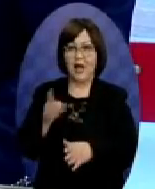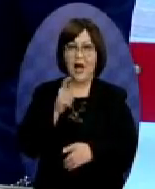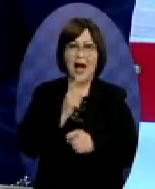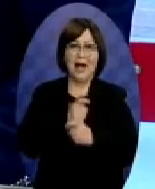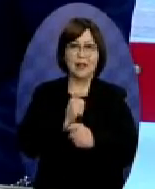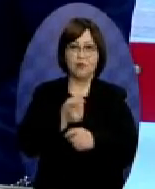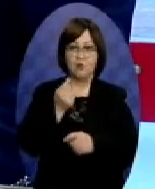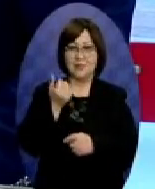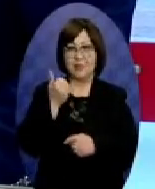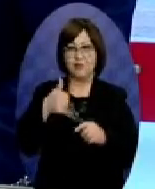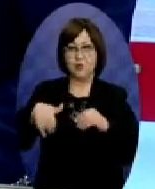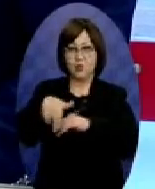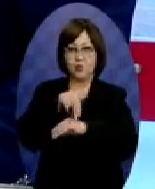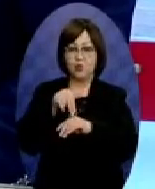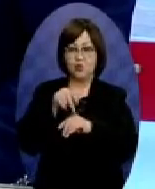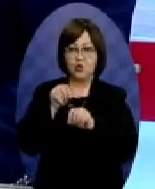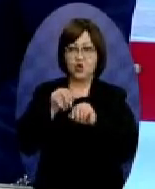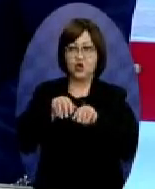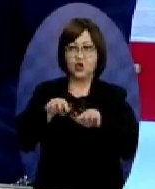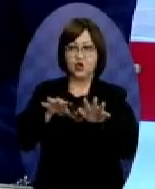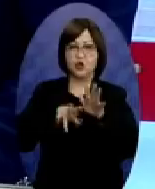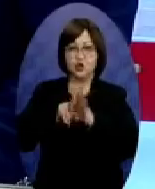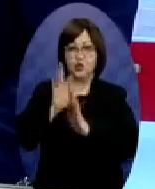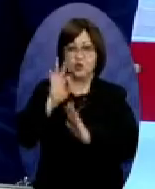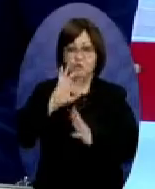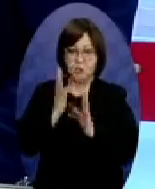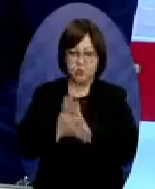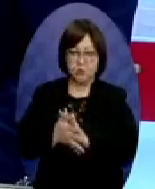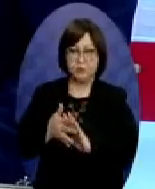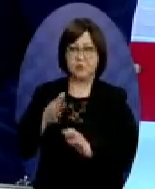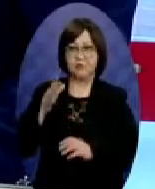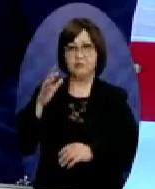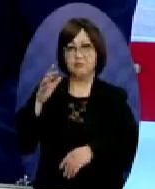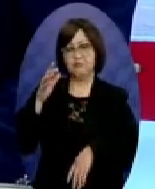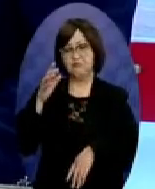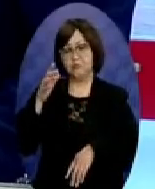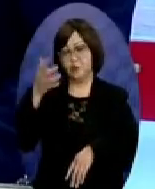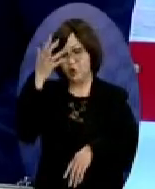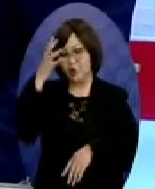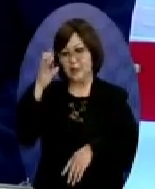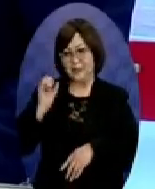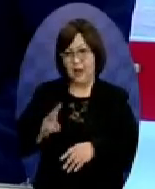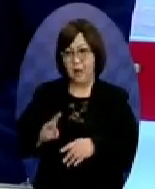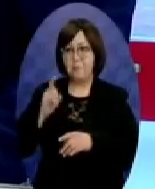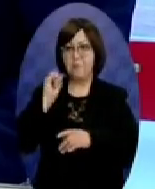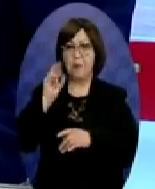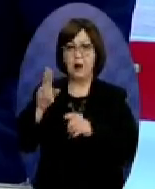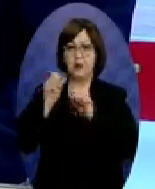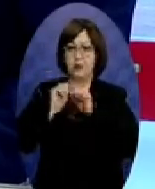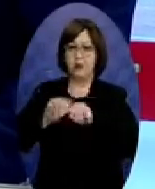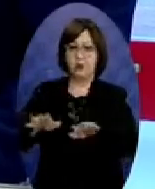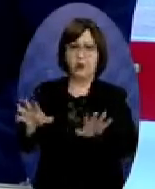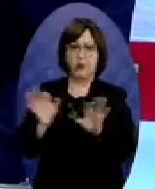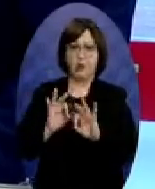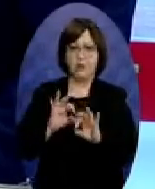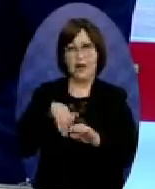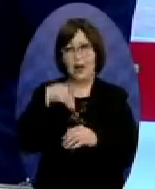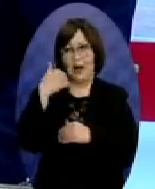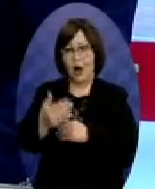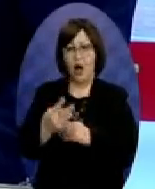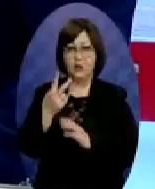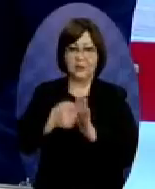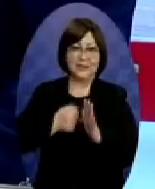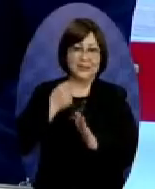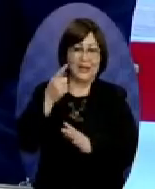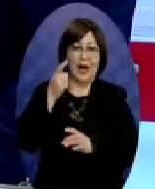байгаа санхүүжилт нь банкудад бүрэн шилжээгүй байна. Ирэх сараас ахмадын тэтгэврийн нэмэгдлийг олгож эхэлнэ. Дэлхийн эрүүл